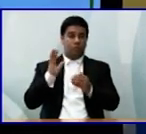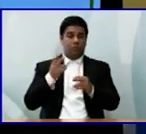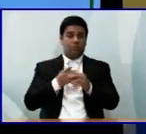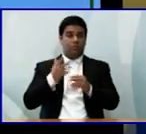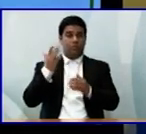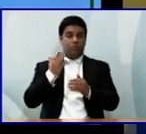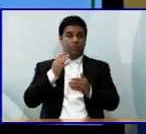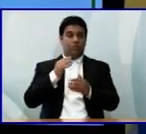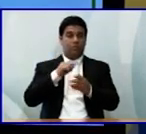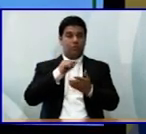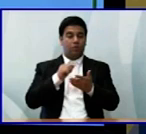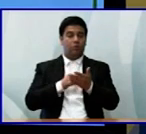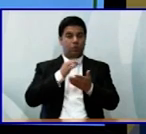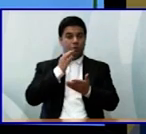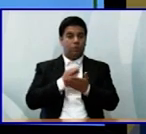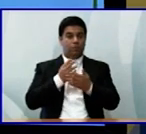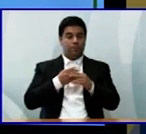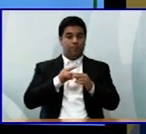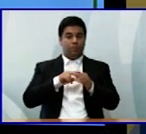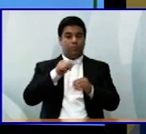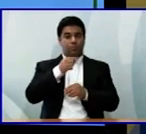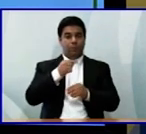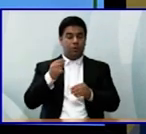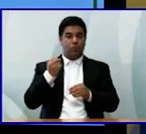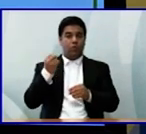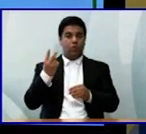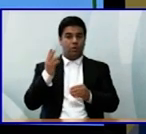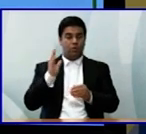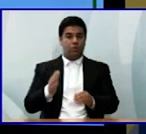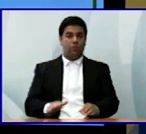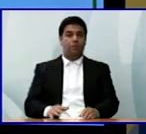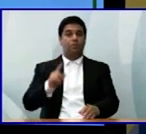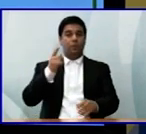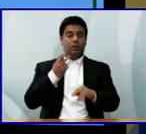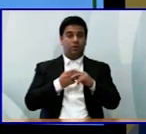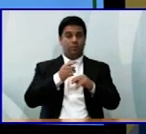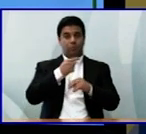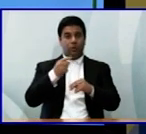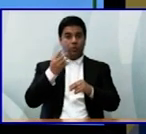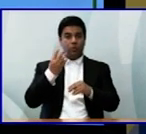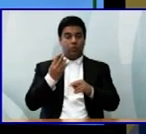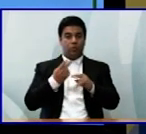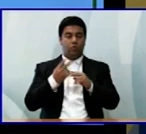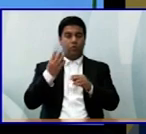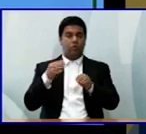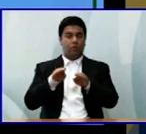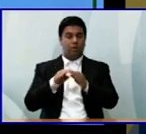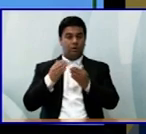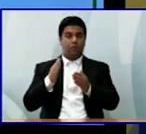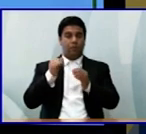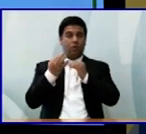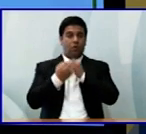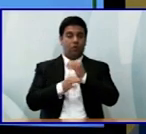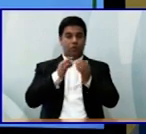javobi to'ppa to'g'ri, bu minus 12 ga teng bo'ldi, chunki minus 4 ning moduli 4 ga teng edi. Va